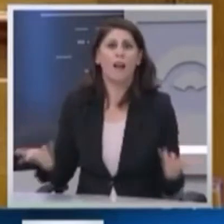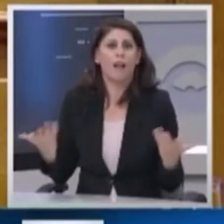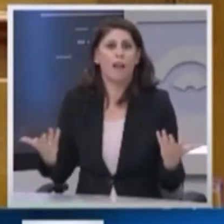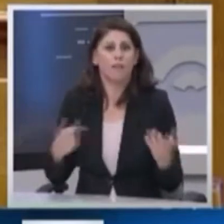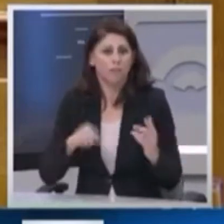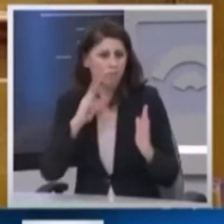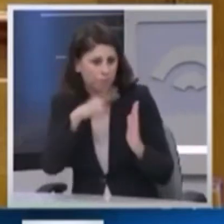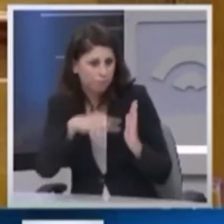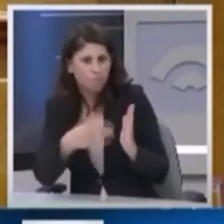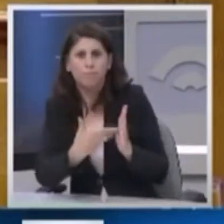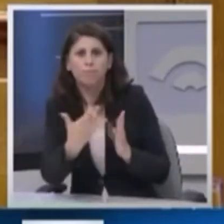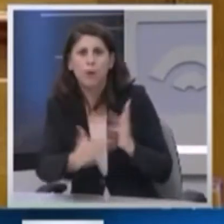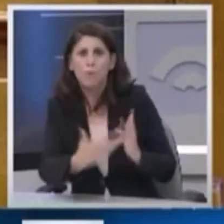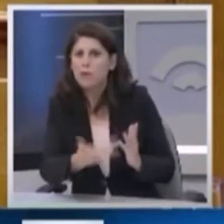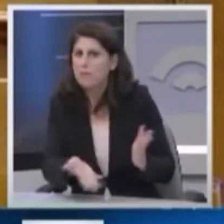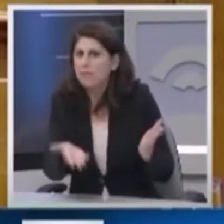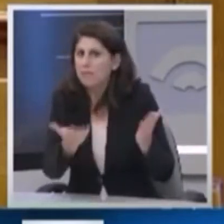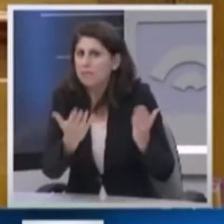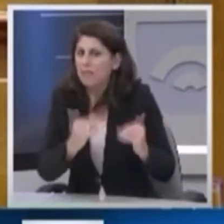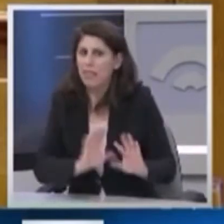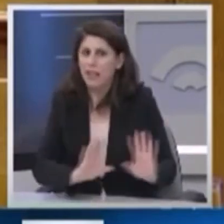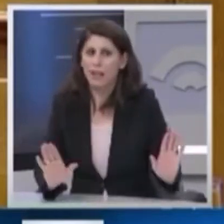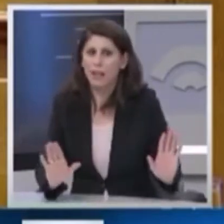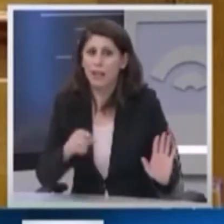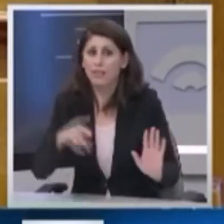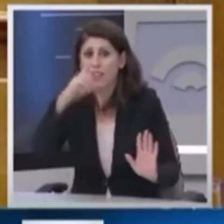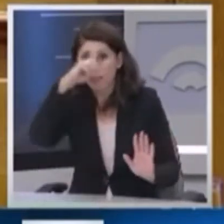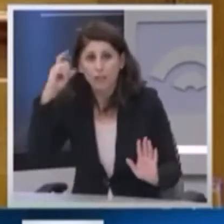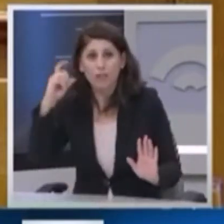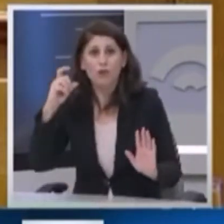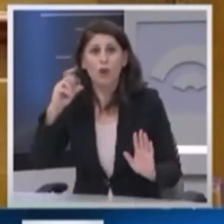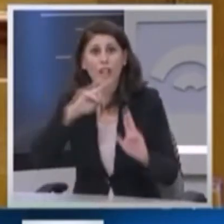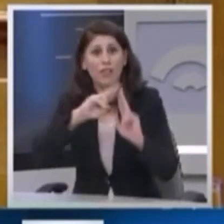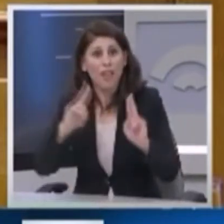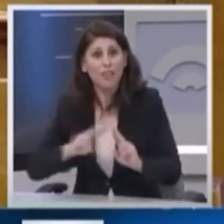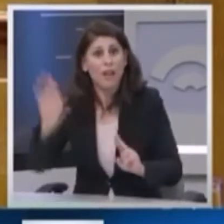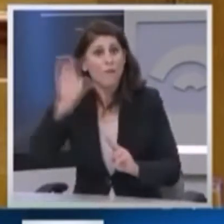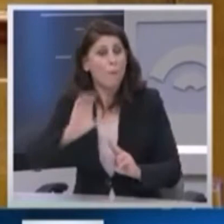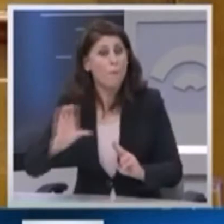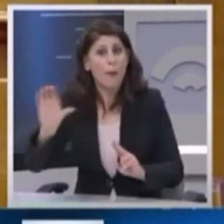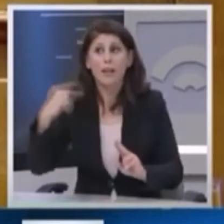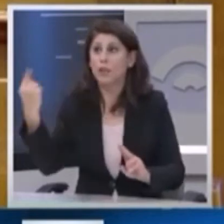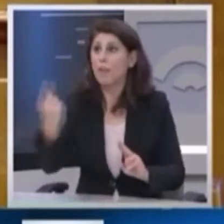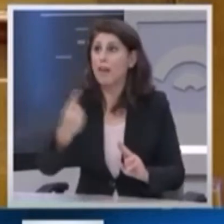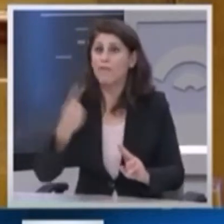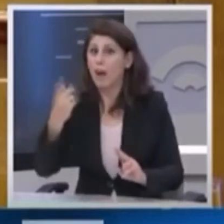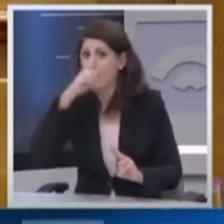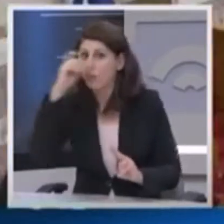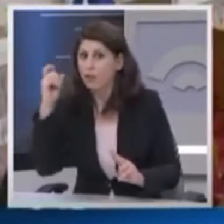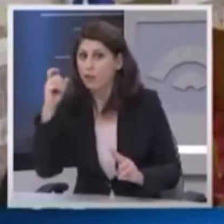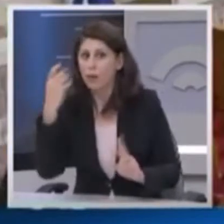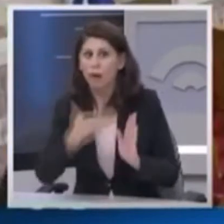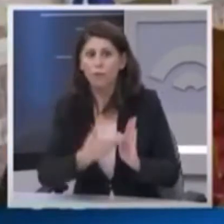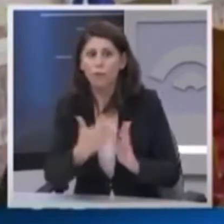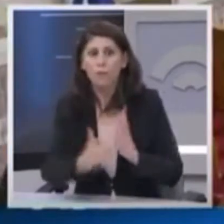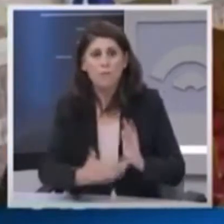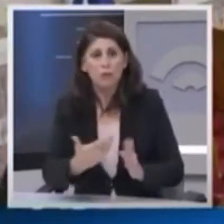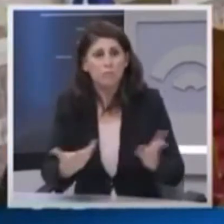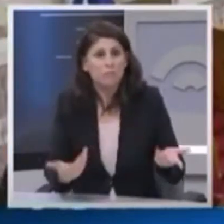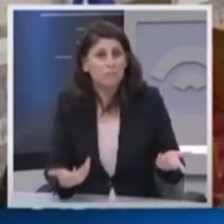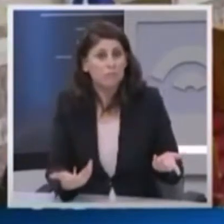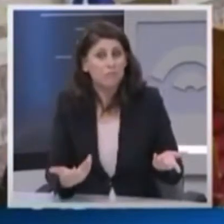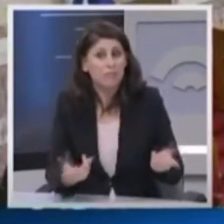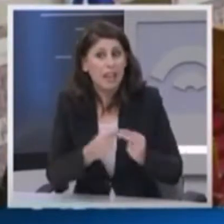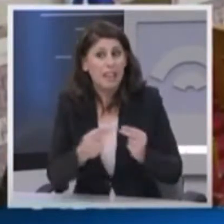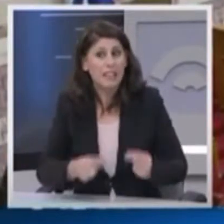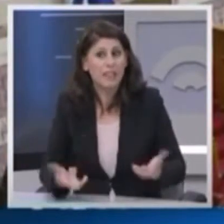για να επιβιώσει σε μια ιδιαίτερα δύσκολη διεθνή και ευρωπαϊκή συγκυρία. Κατά τη γνώμη μου, ο